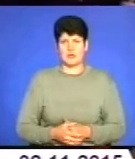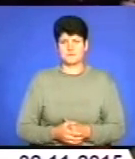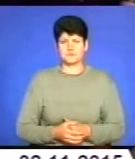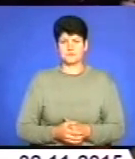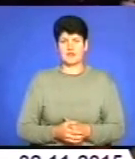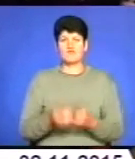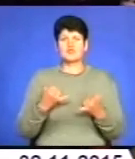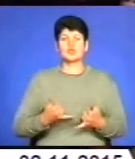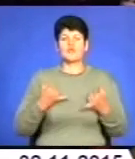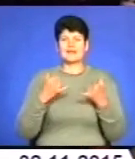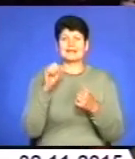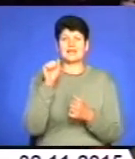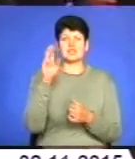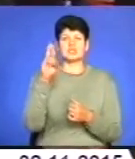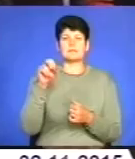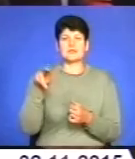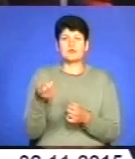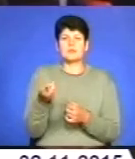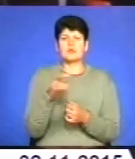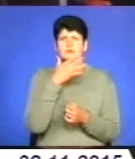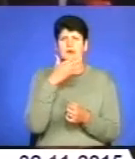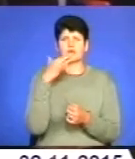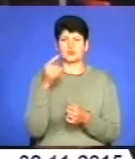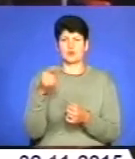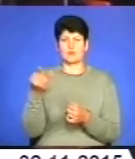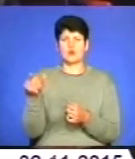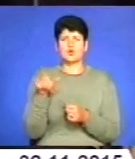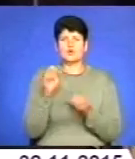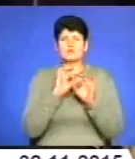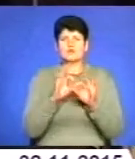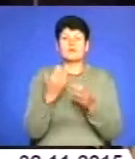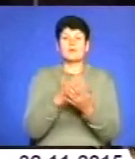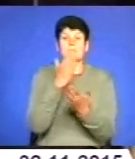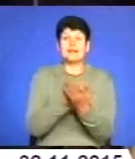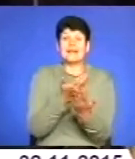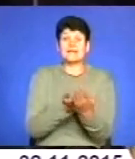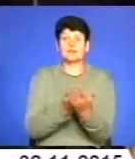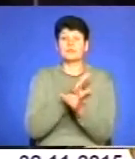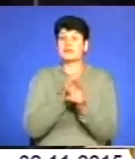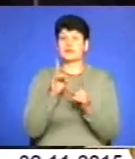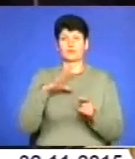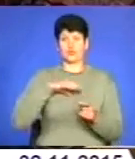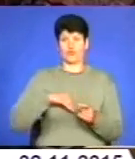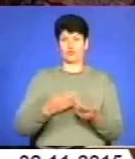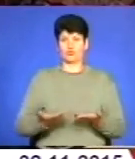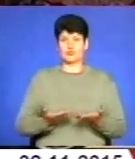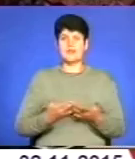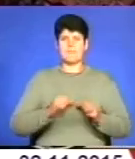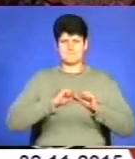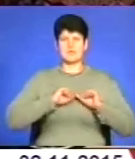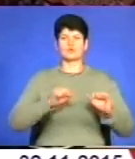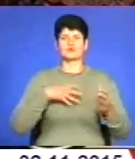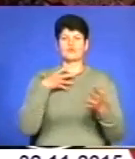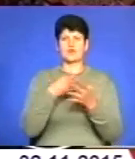Вшанувати Андрея Шептицького прийшли чимало тернополян. Люди розповідають, що для них він є прикладом не тільки у духовному житті, а й як патріот